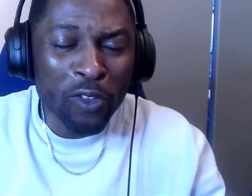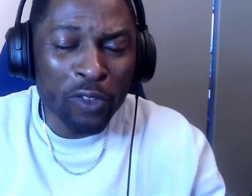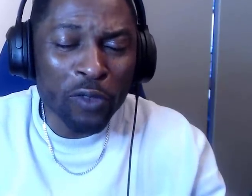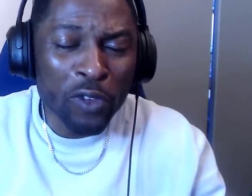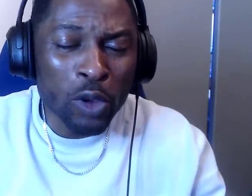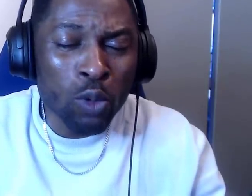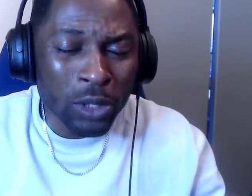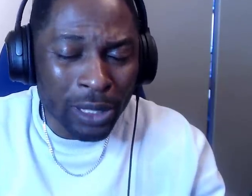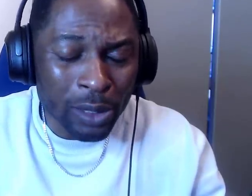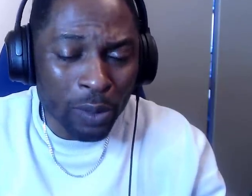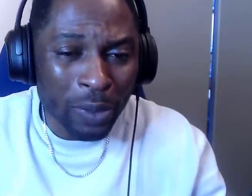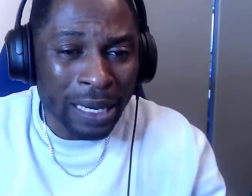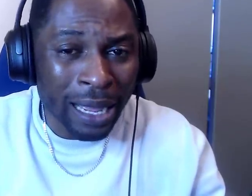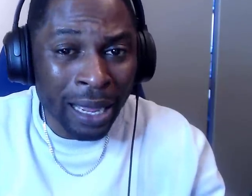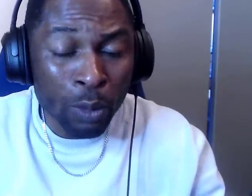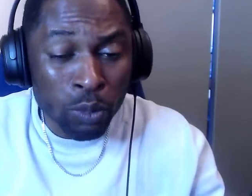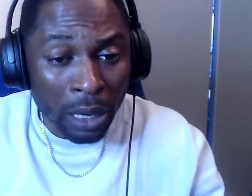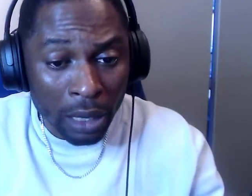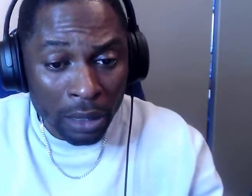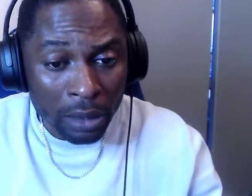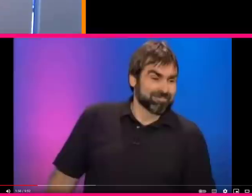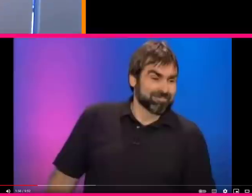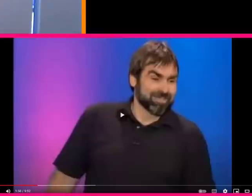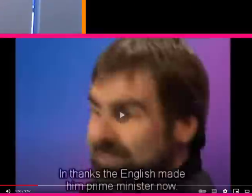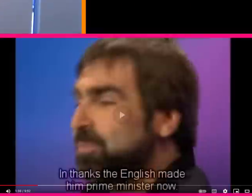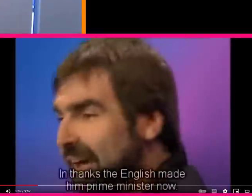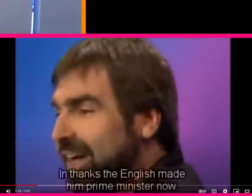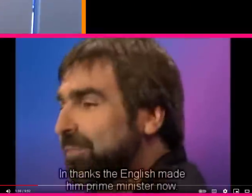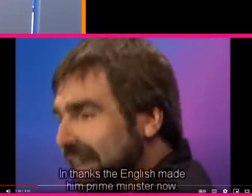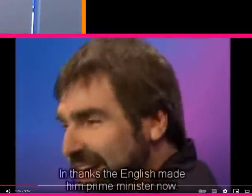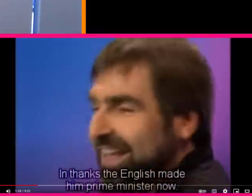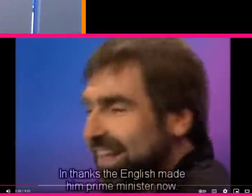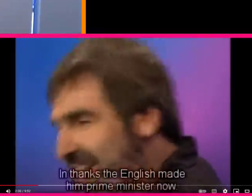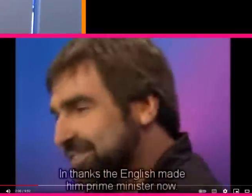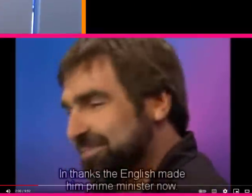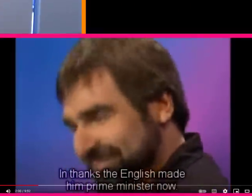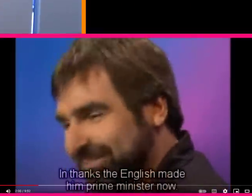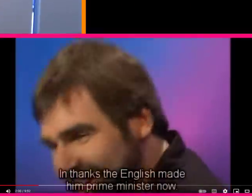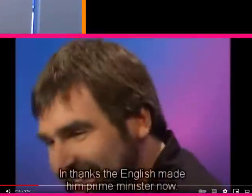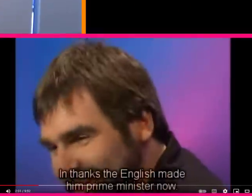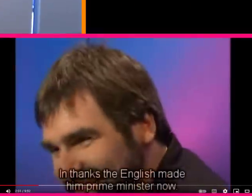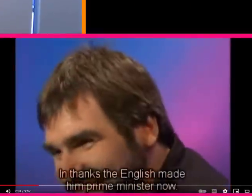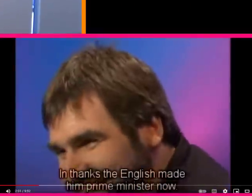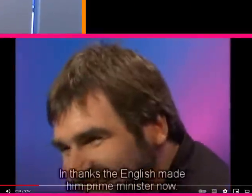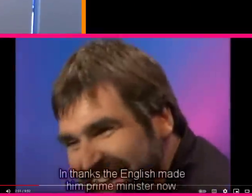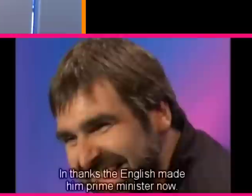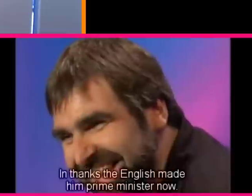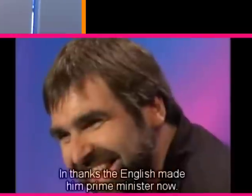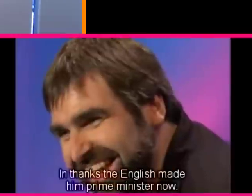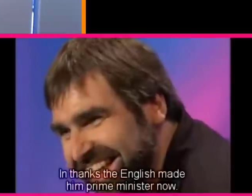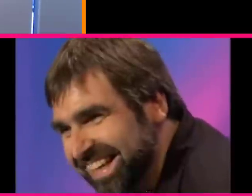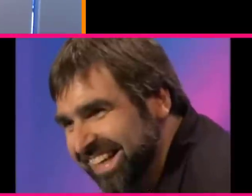wie viele kurze ist so von alba zum dank haben die engländer ihre katze ministerpräsident